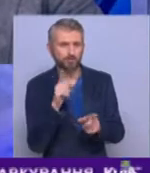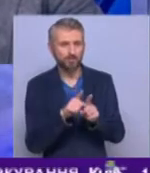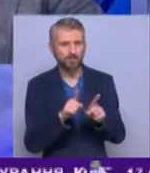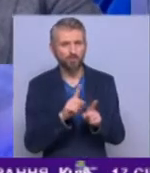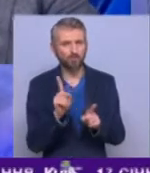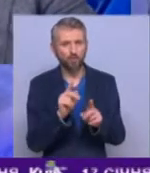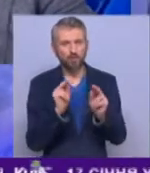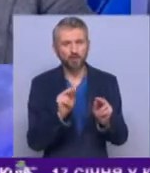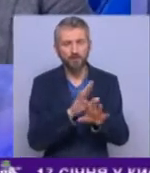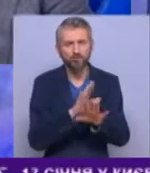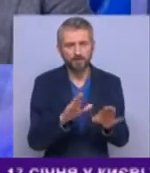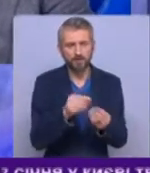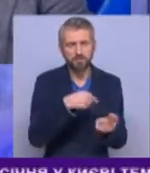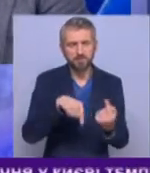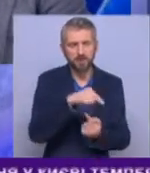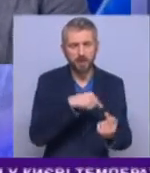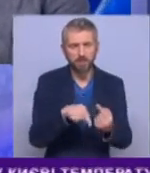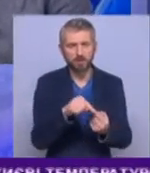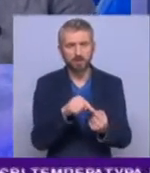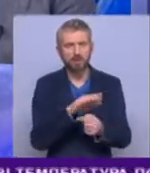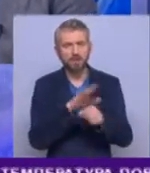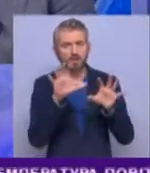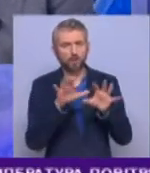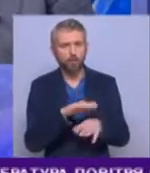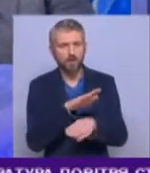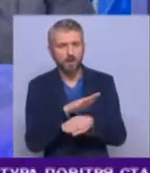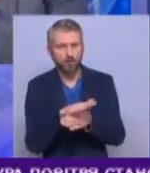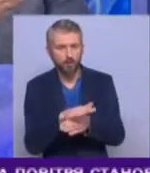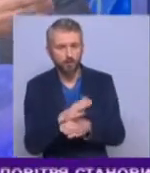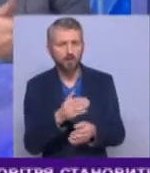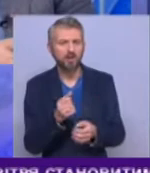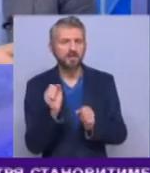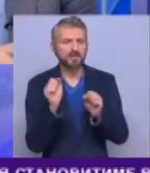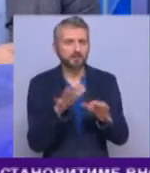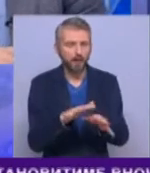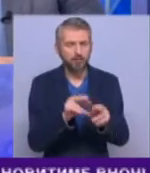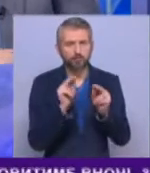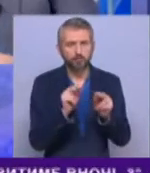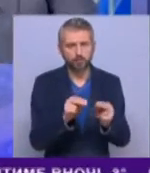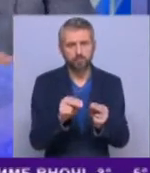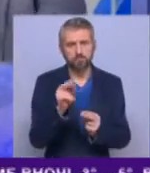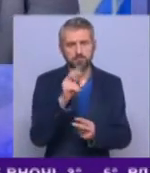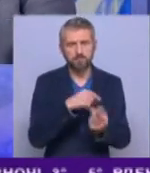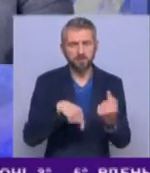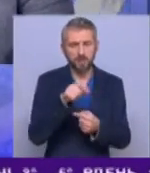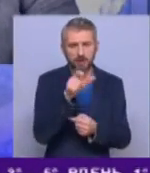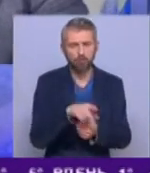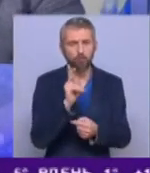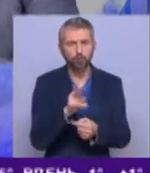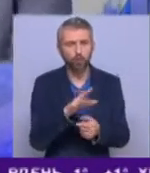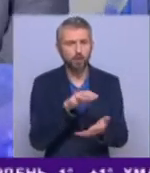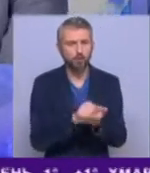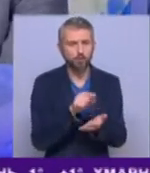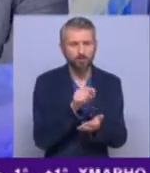там підприємці поставили незаконну тимчасову споруду, здали його добросовісному підприємцю, який орендує дану тимчасову